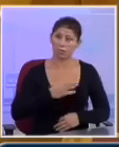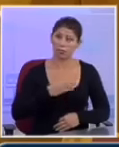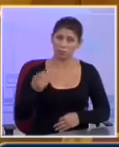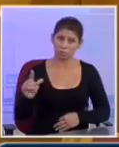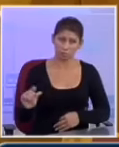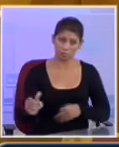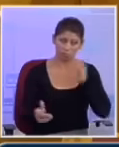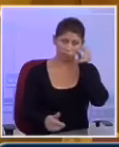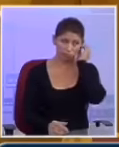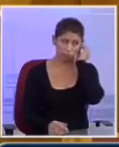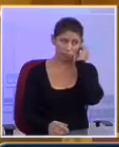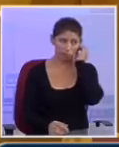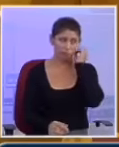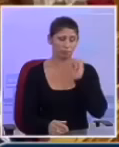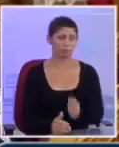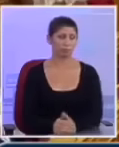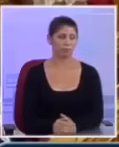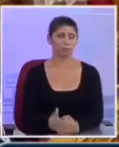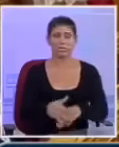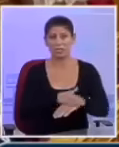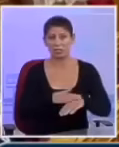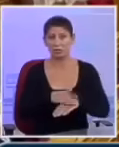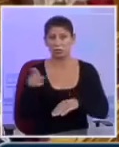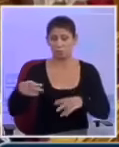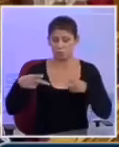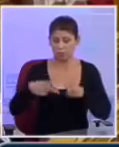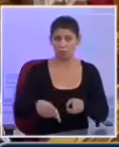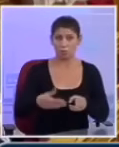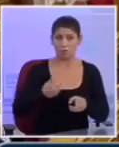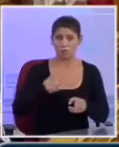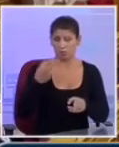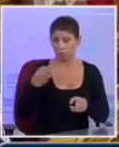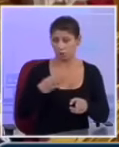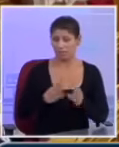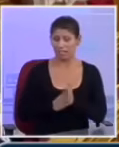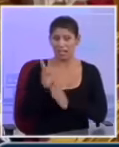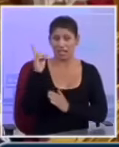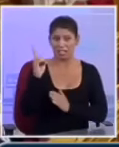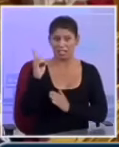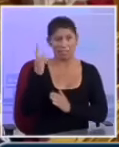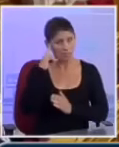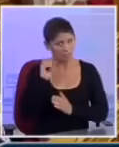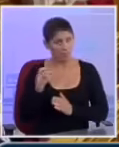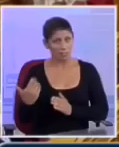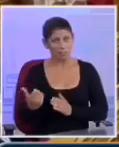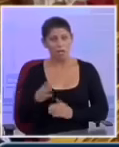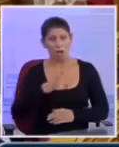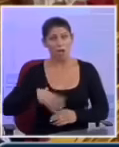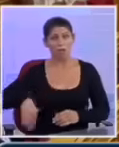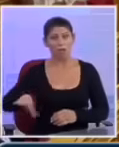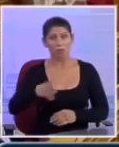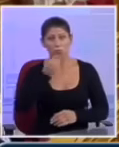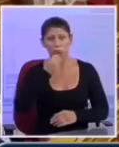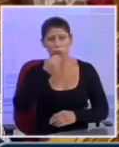Μην αντιδράτε, παρακαλώ, σας εσείς, παρακαλώ. Συγγνώμη, εσείς που με διακόψατε και είπατε 11, ξέρετε ότι υπάρχει κόσμος που τρώει